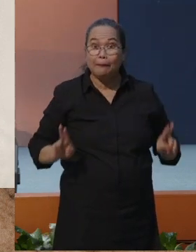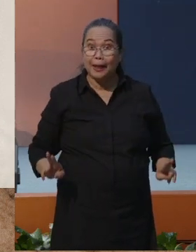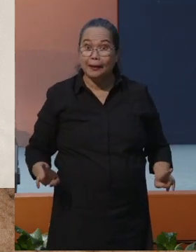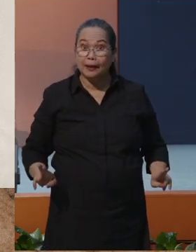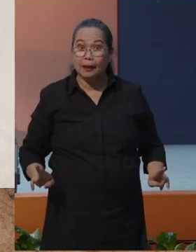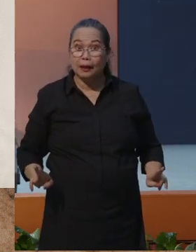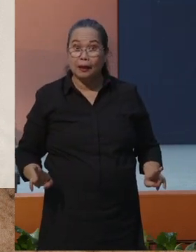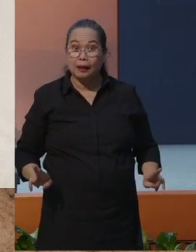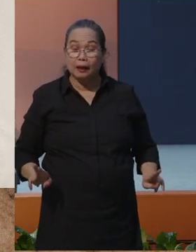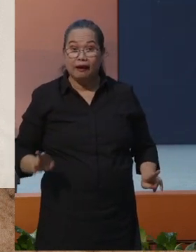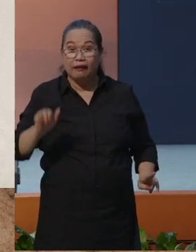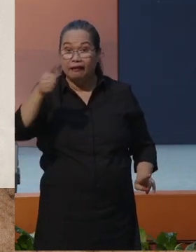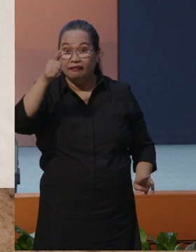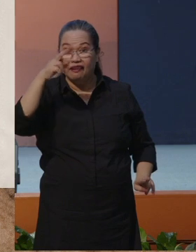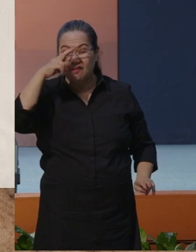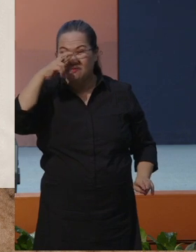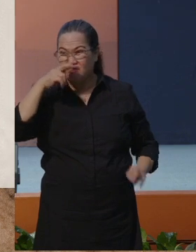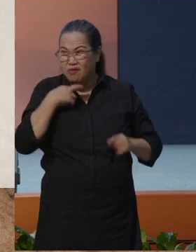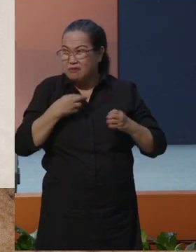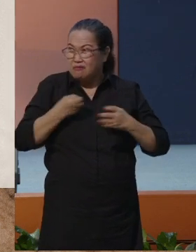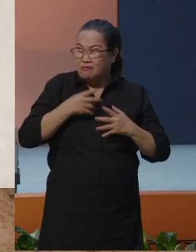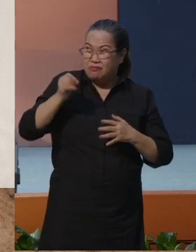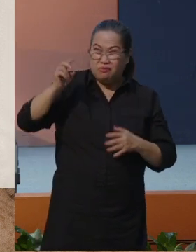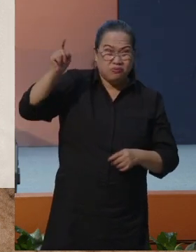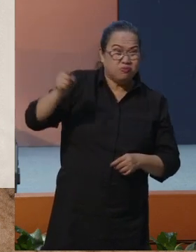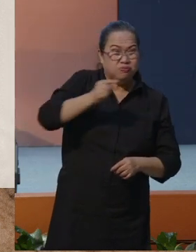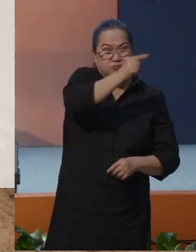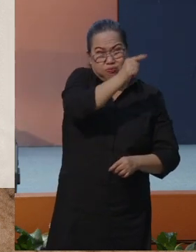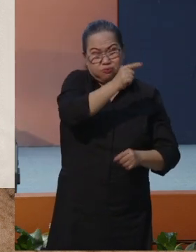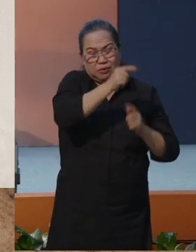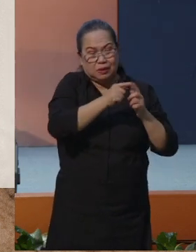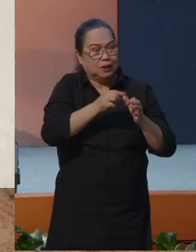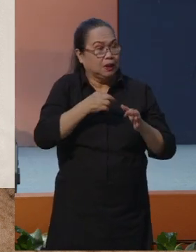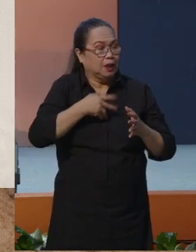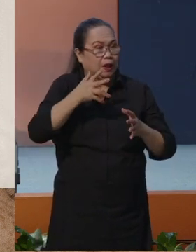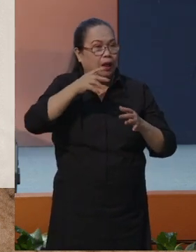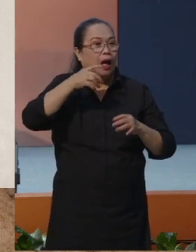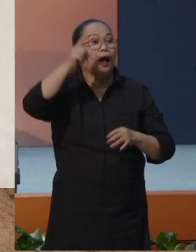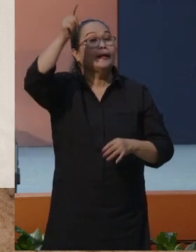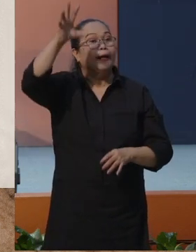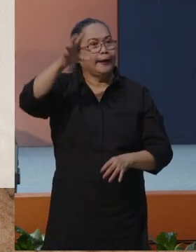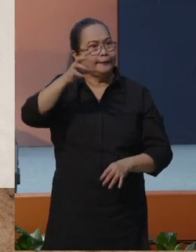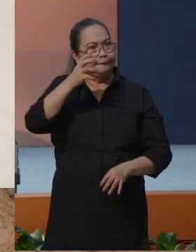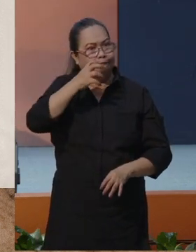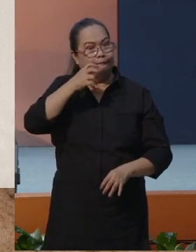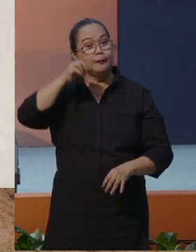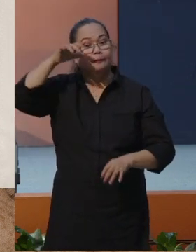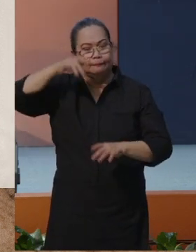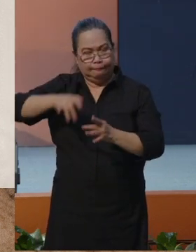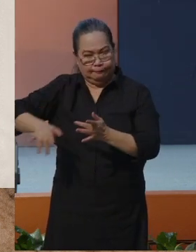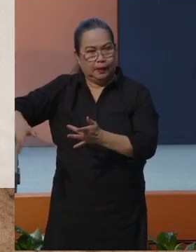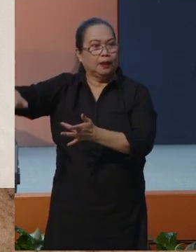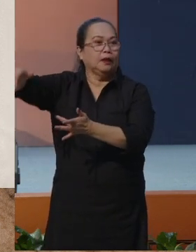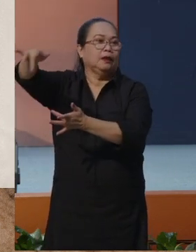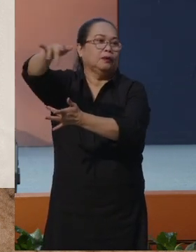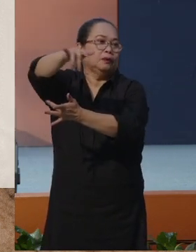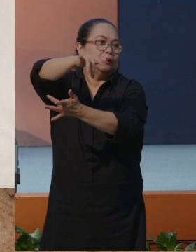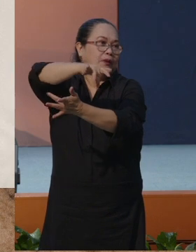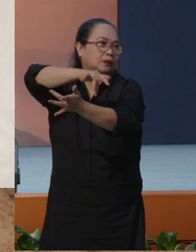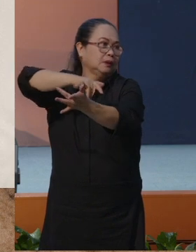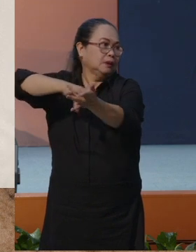spies, yung 10 spies, sabi, nakakatakot ang mga tao doon. Pinaikot sila ng Diyos, pinaikot-ikot dito